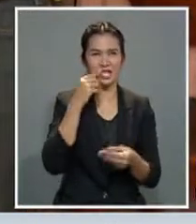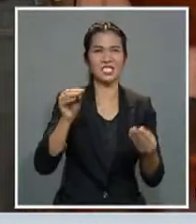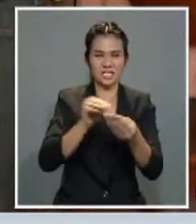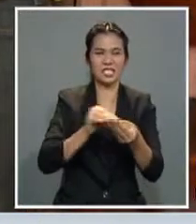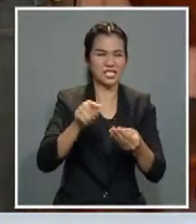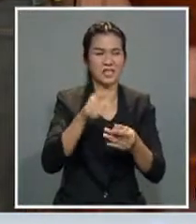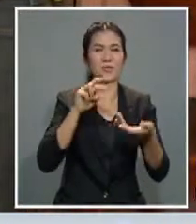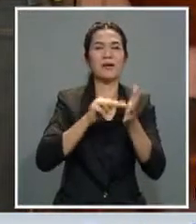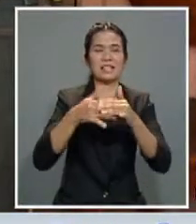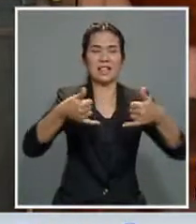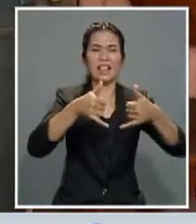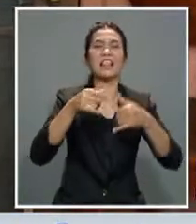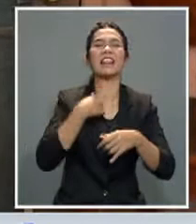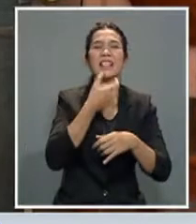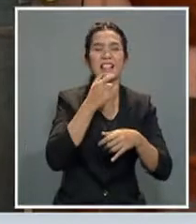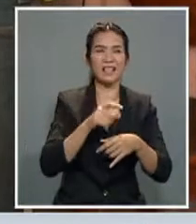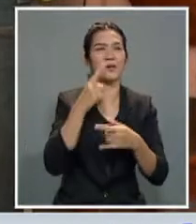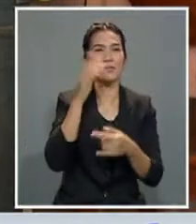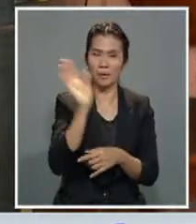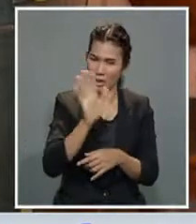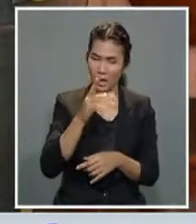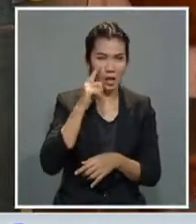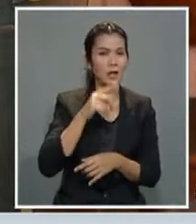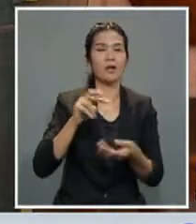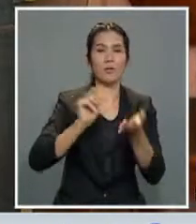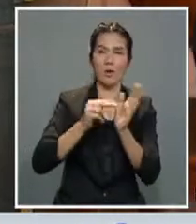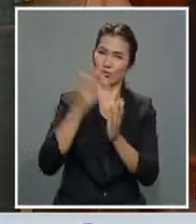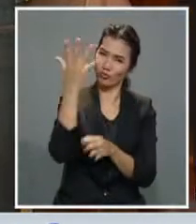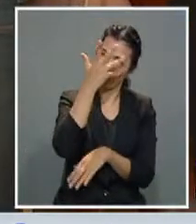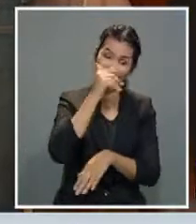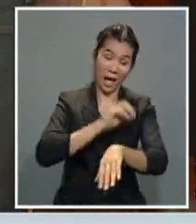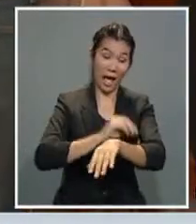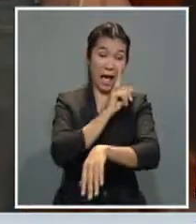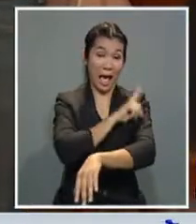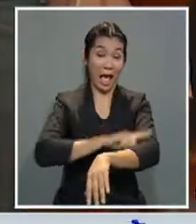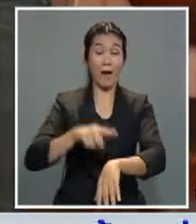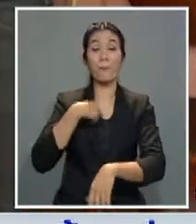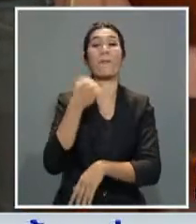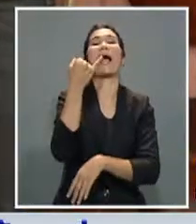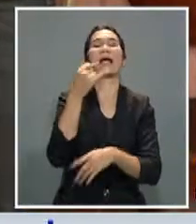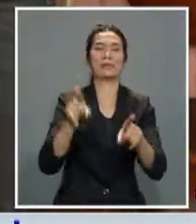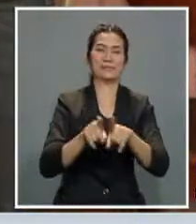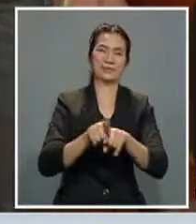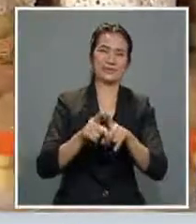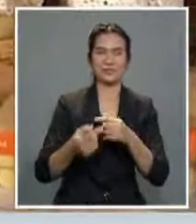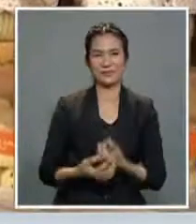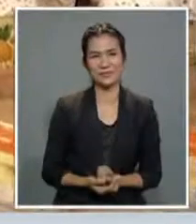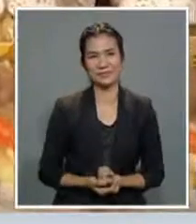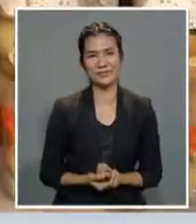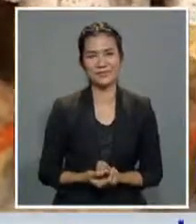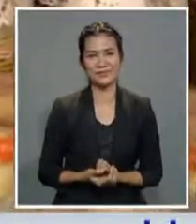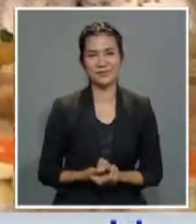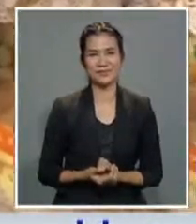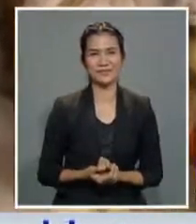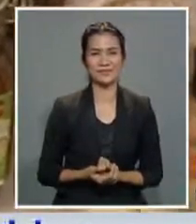เนี่ย ไม่ได้นะผู้ใหญ่สวยๆขาวๆงี้ผู้ใหญ่ก็แพ้เหมือนกันแพ้ของขาว คือนโยบายทก